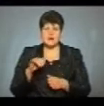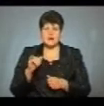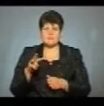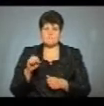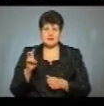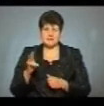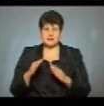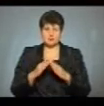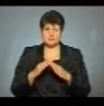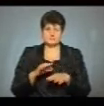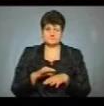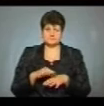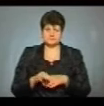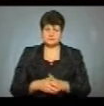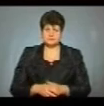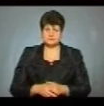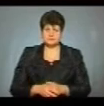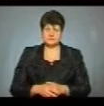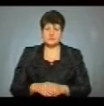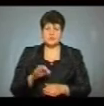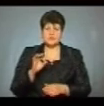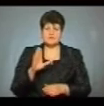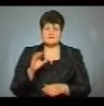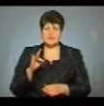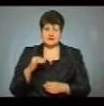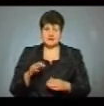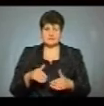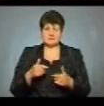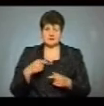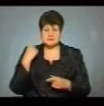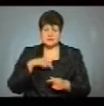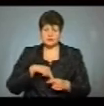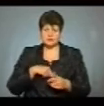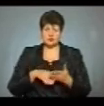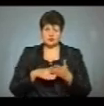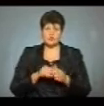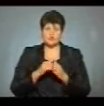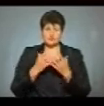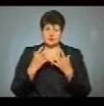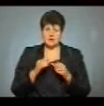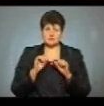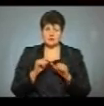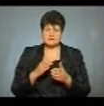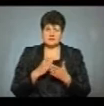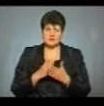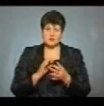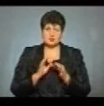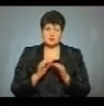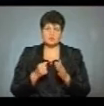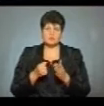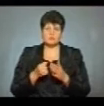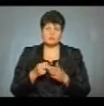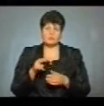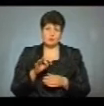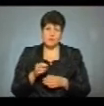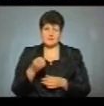і домашнього насильства. Ольга Верней надаватиме психологічну допомогу. Каже, щодня є можливість консультувати по 15 жінок.